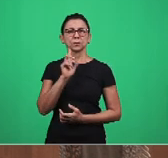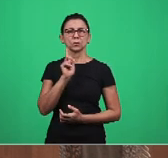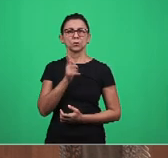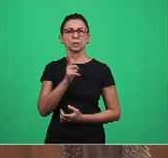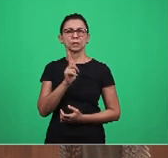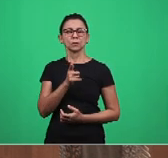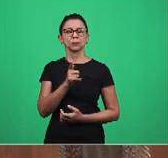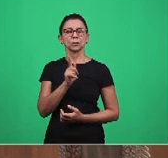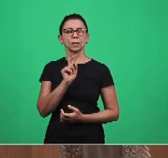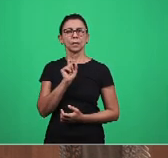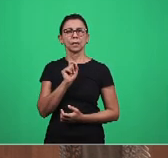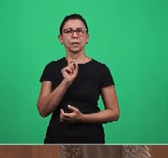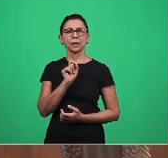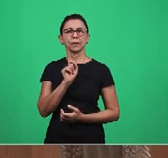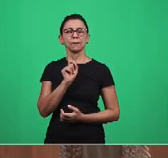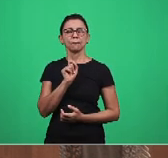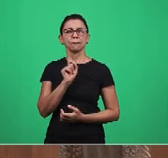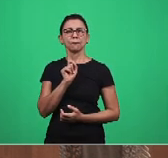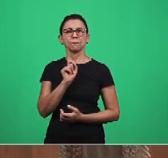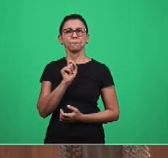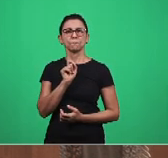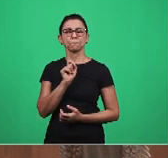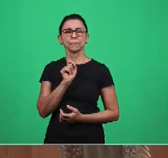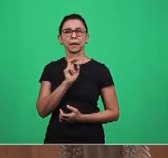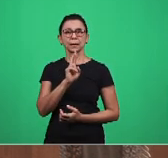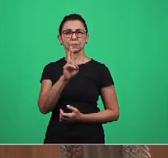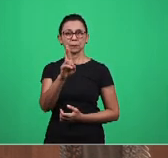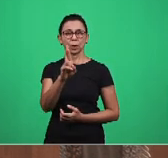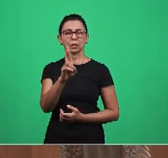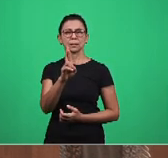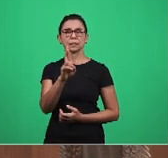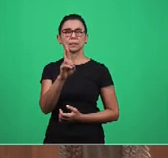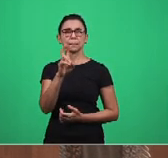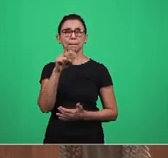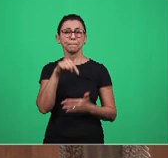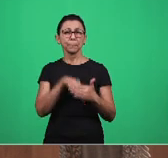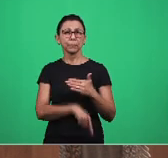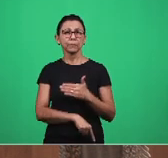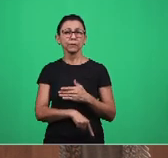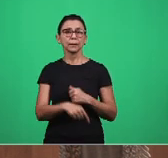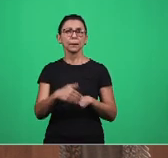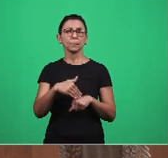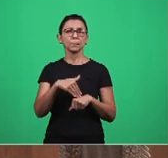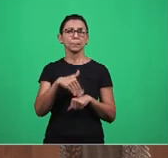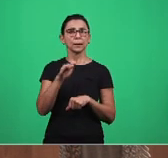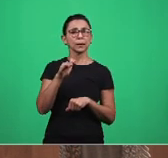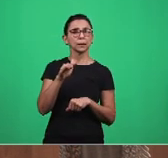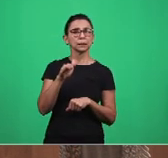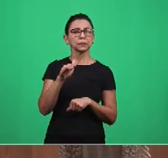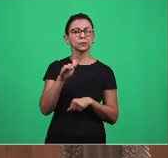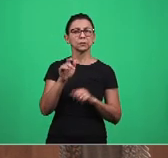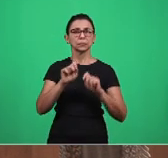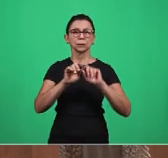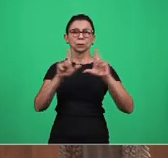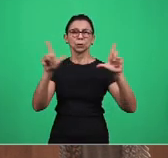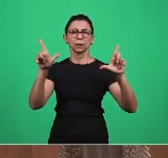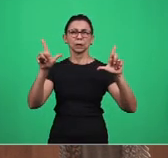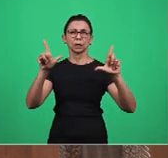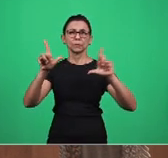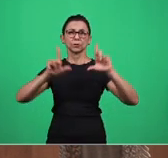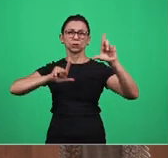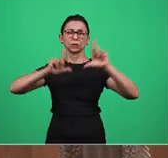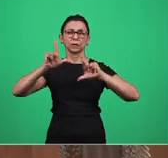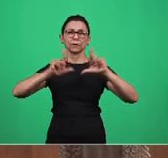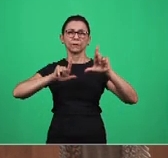il va approfondir la réponse à la question qui a été faite dans la programmation de